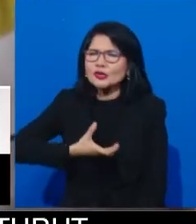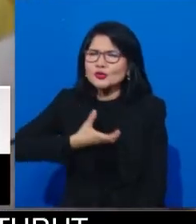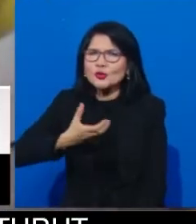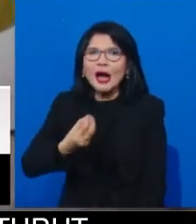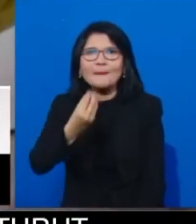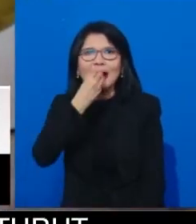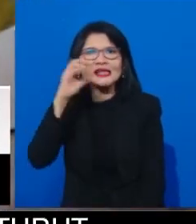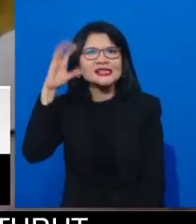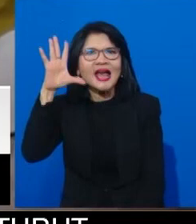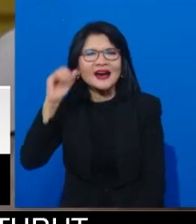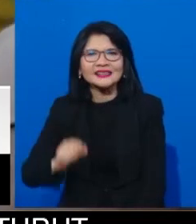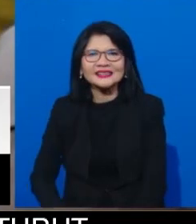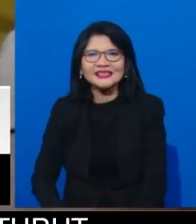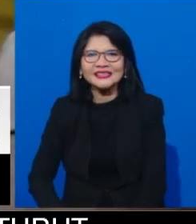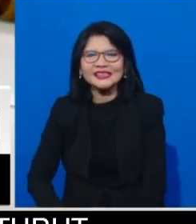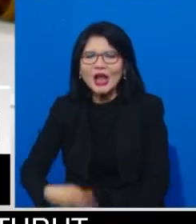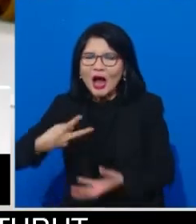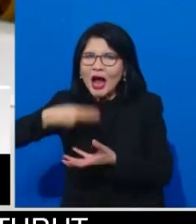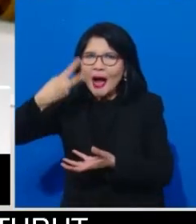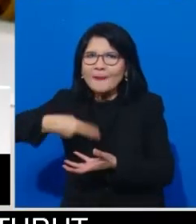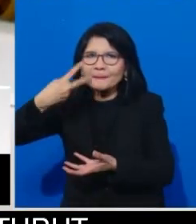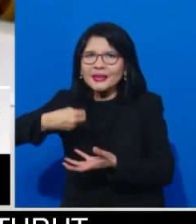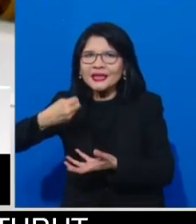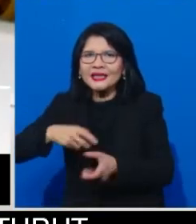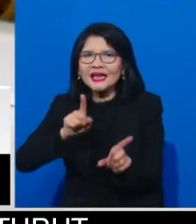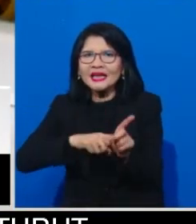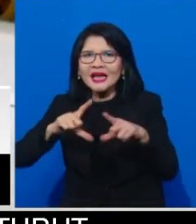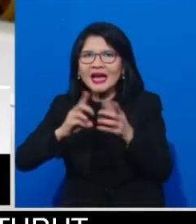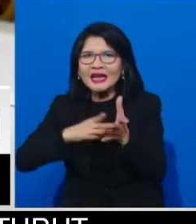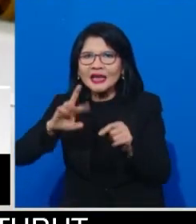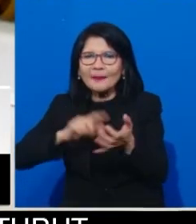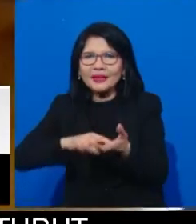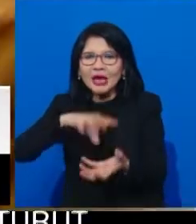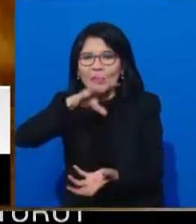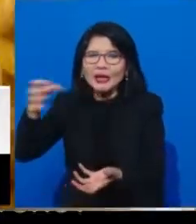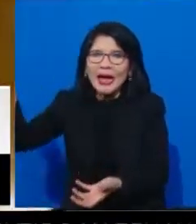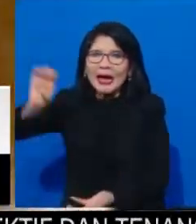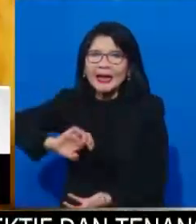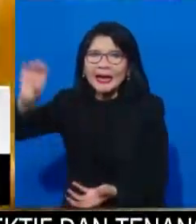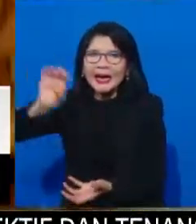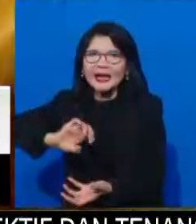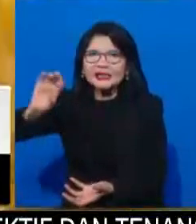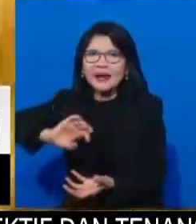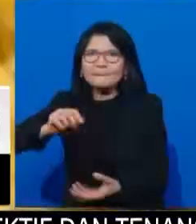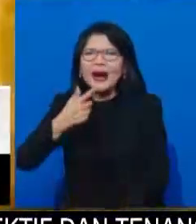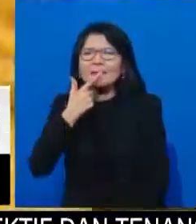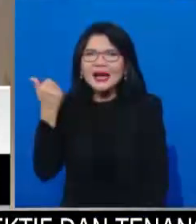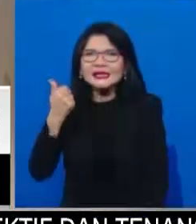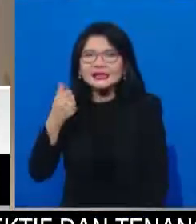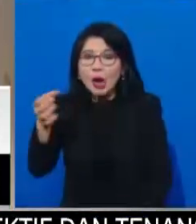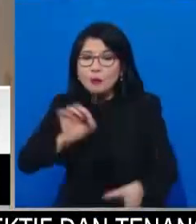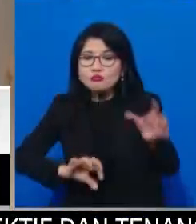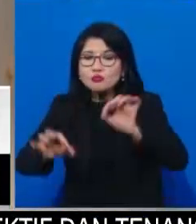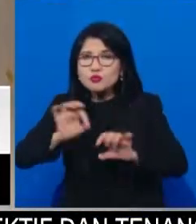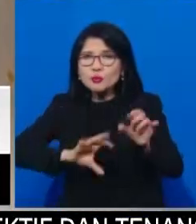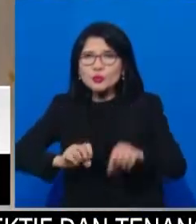santap siang. Mie Yamin manis menjadi menu utama kedai ini. Mie diracik dengan kecap manis, minyak, dan juga bumbu-bumbu. Mie